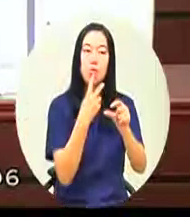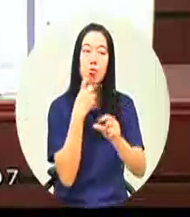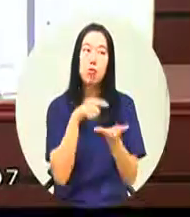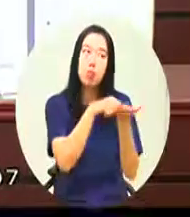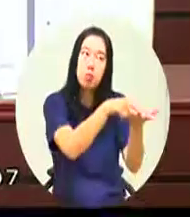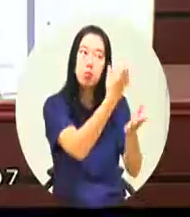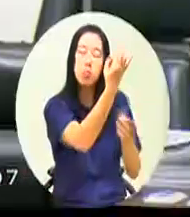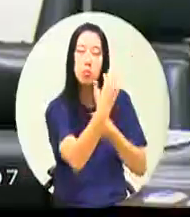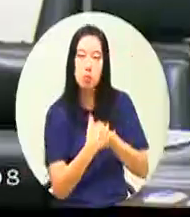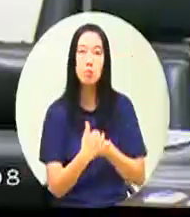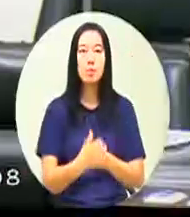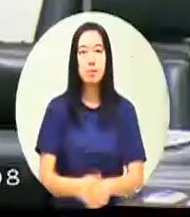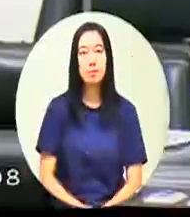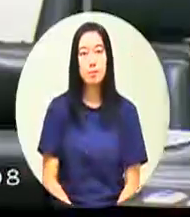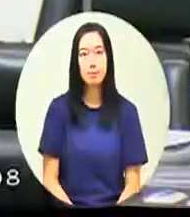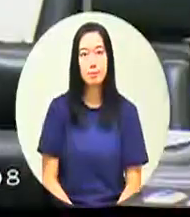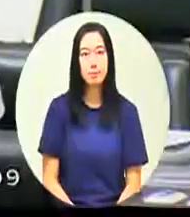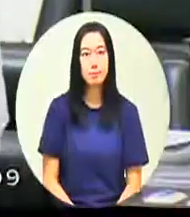来执行。